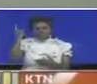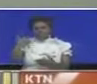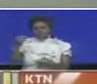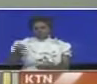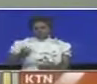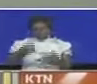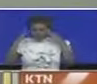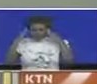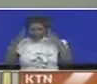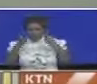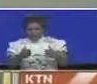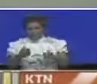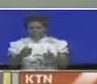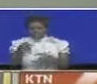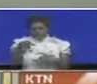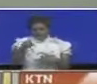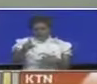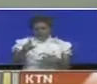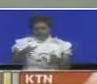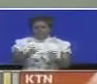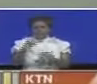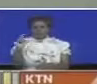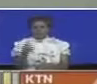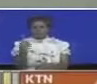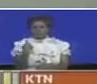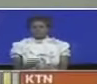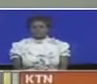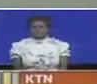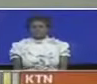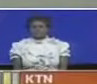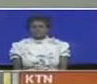kuzingatia elimu yao kwanza. Lofti Matambo ana maelezo zaidi.